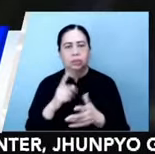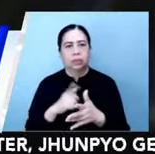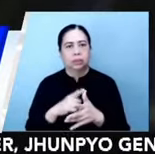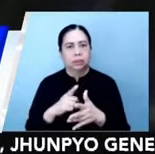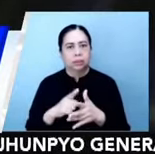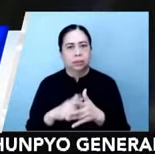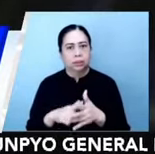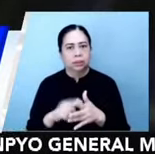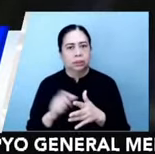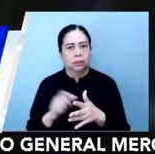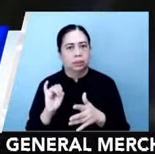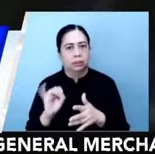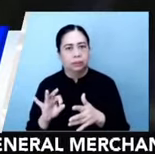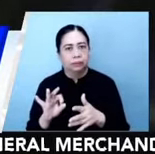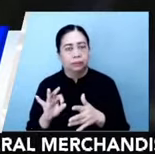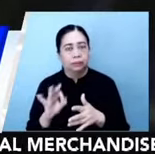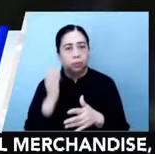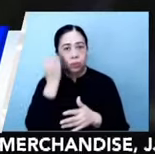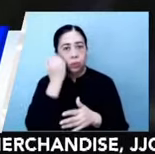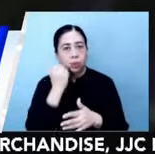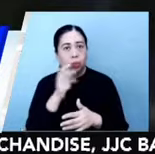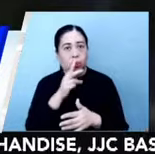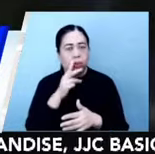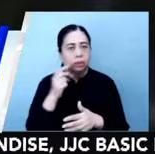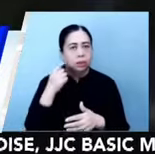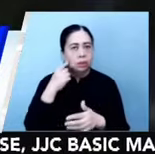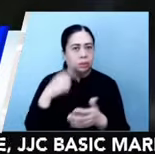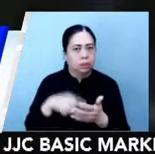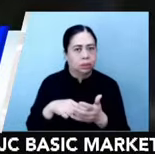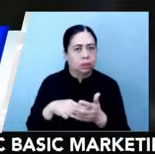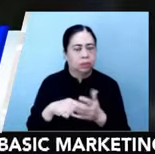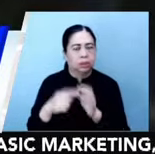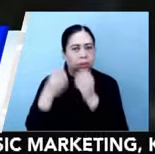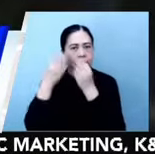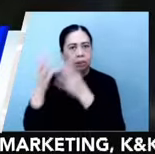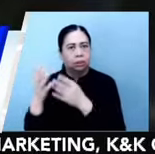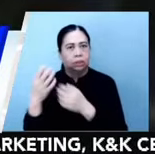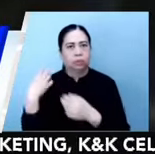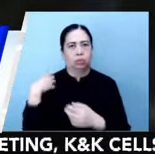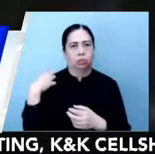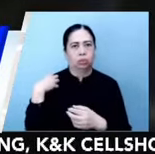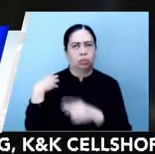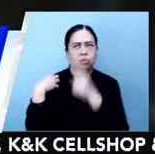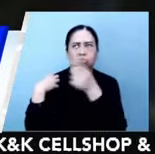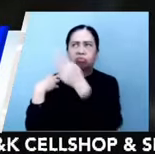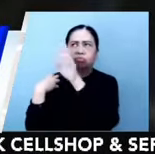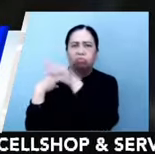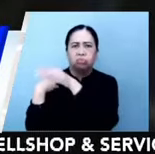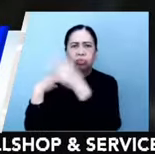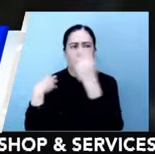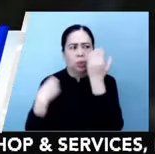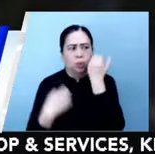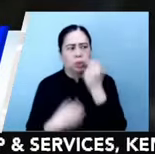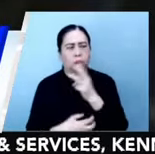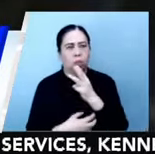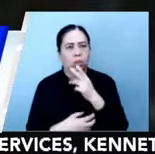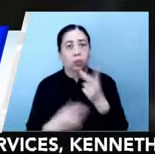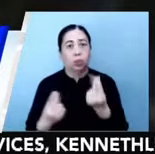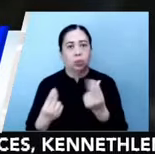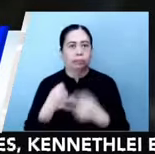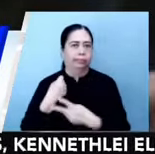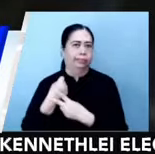pagka kakaposin, titingnan namin, kino-coordinate namin sa amo namin na pagka kulang na ng tubig, mag-iipon na ho kami talaga ng tubig